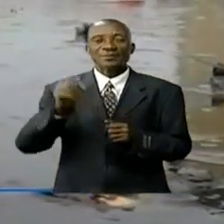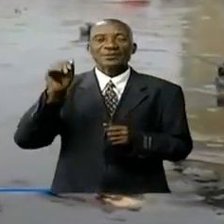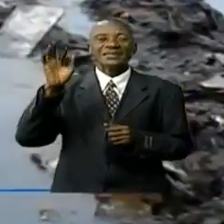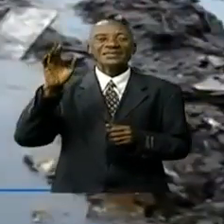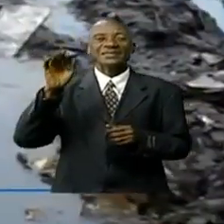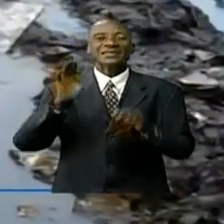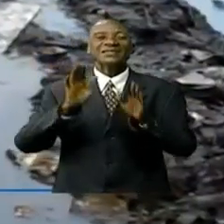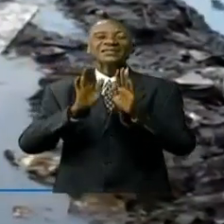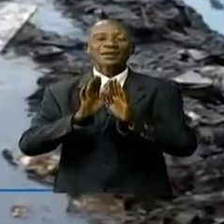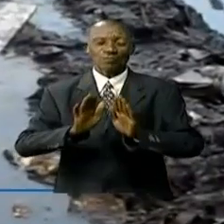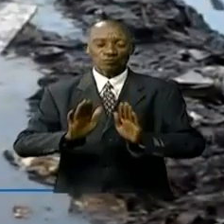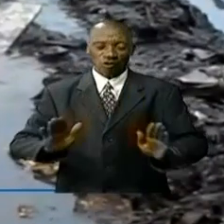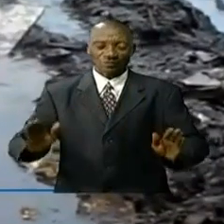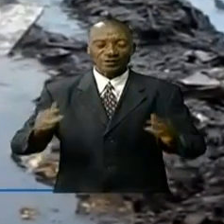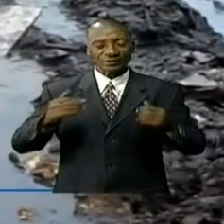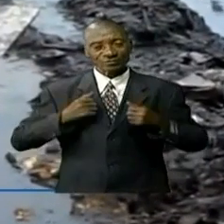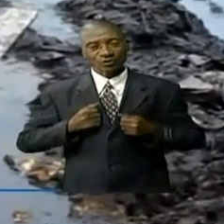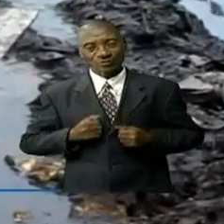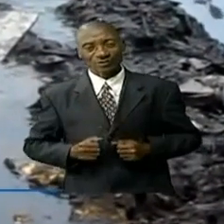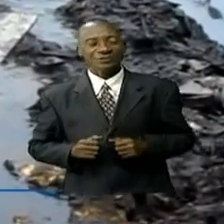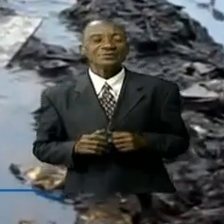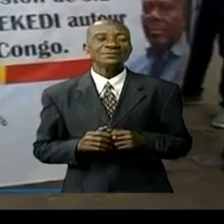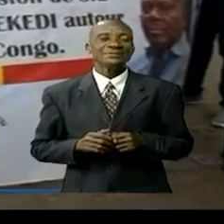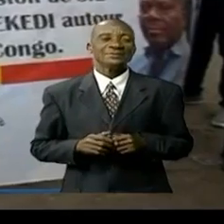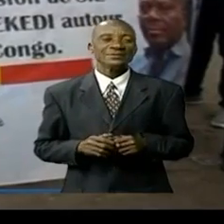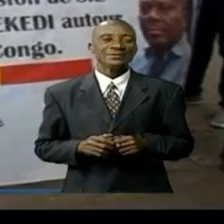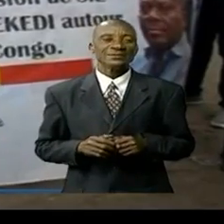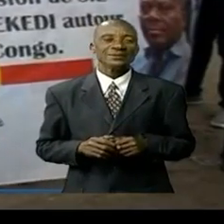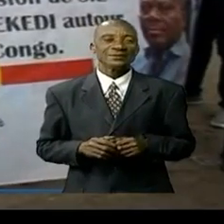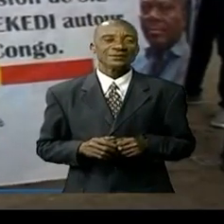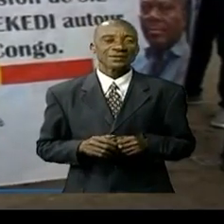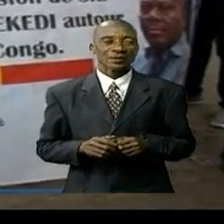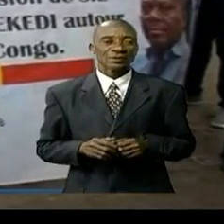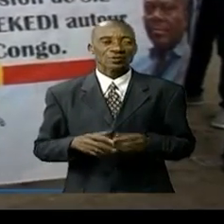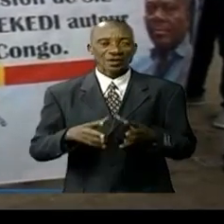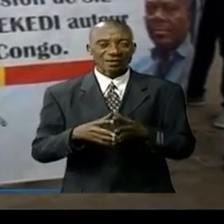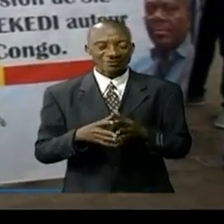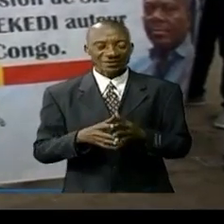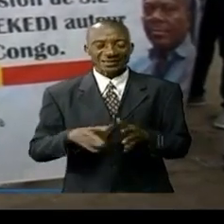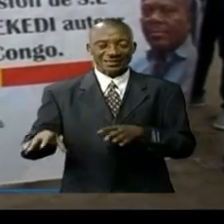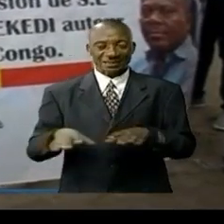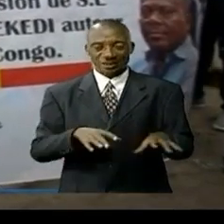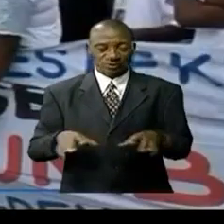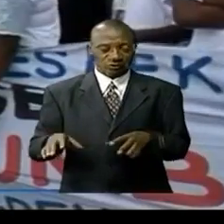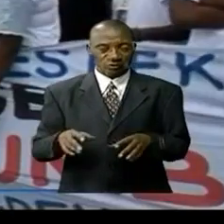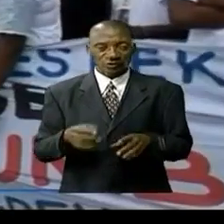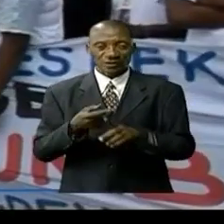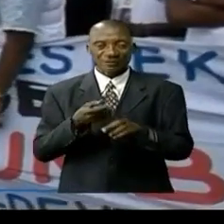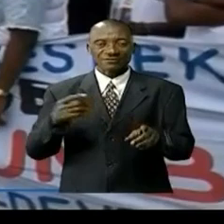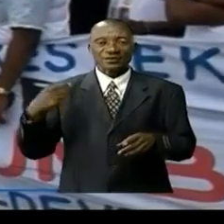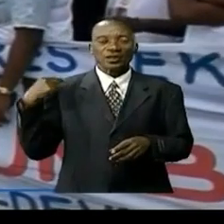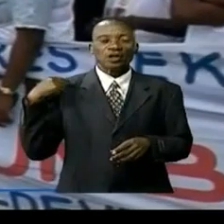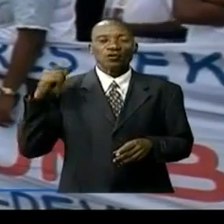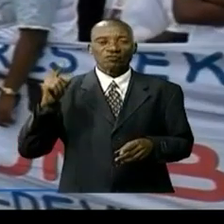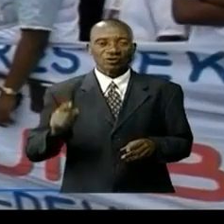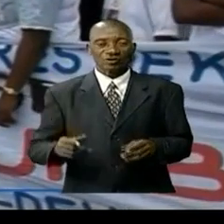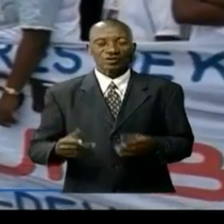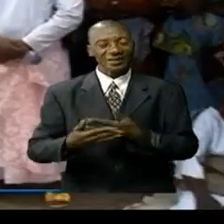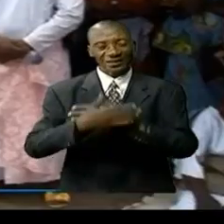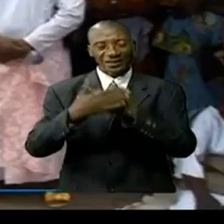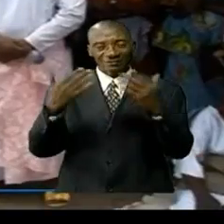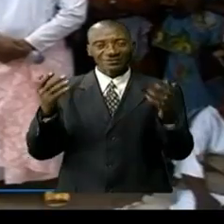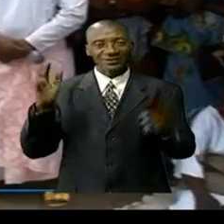exclusivité de l'hôtel de ville. Notamment les cas de l'action Gobila pour le progrès de Kinshasa à NPK qui, sous